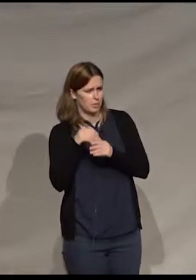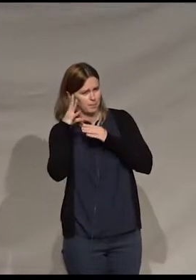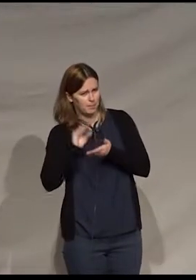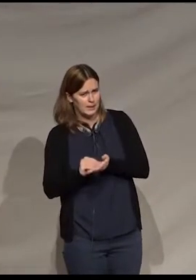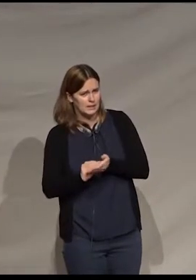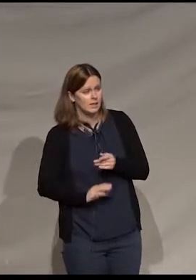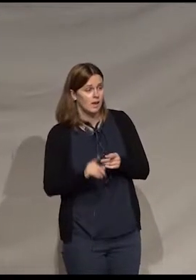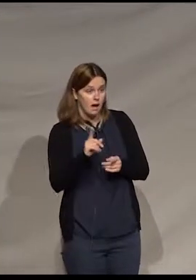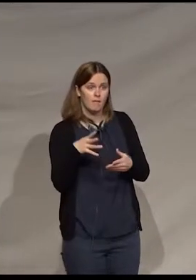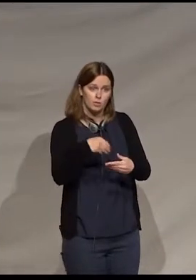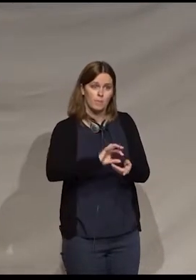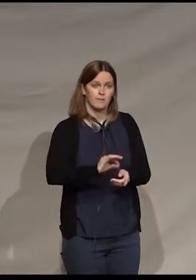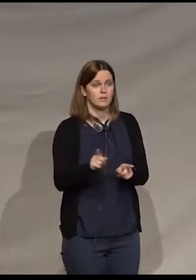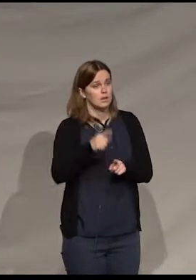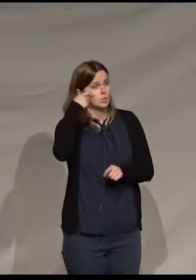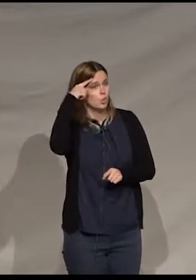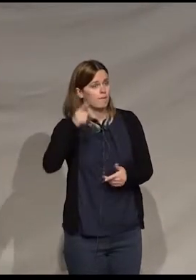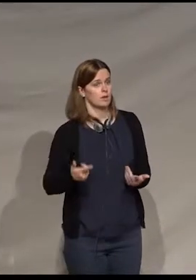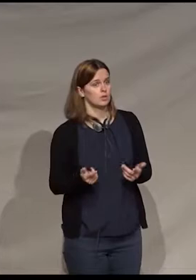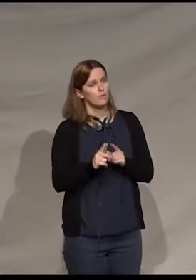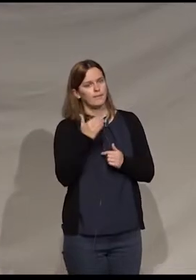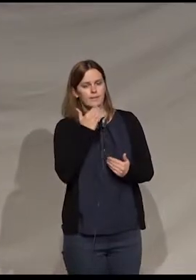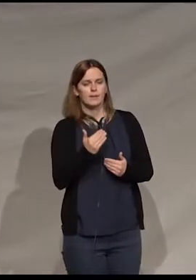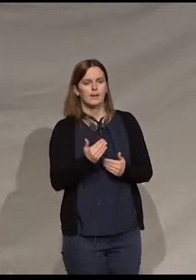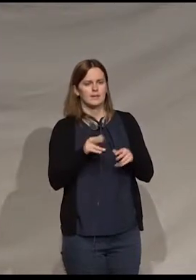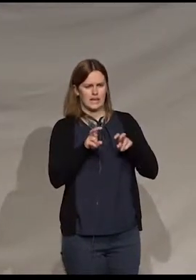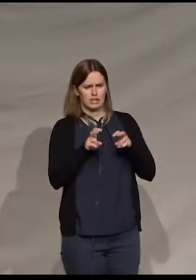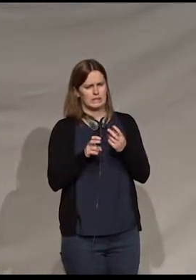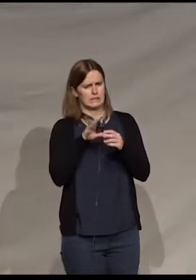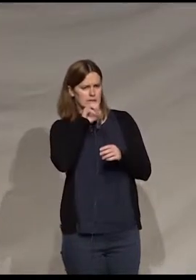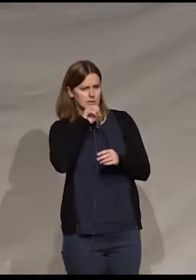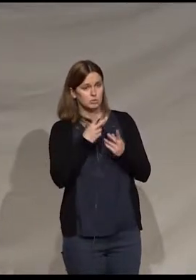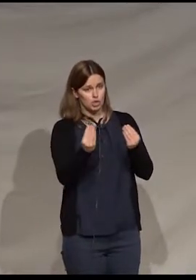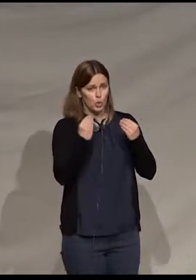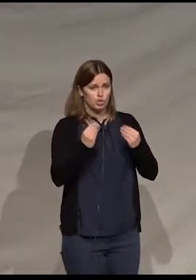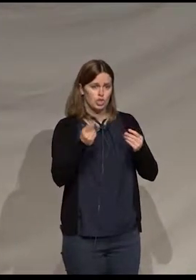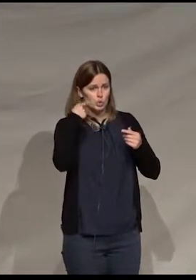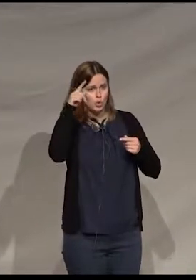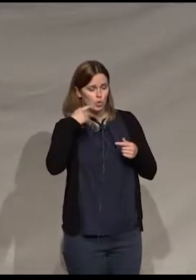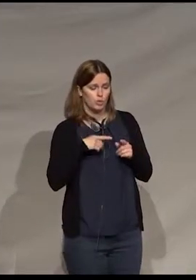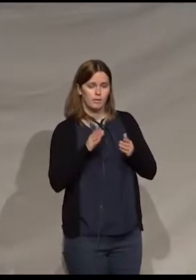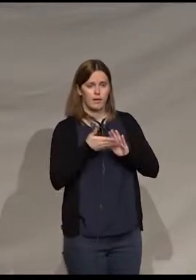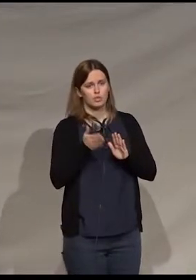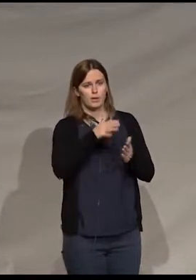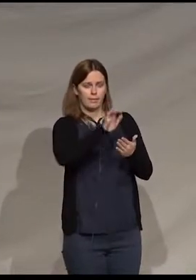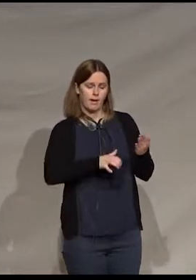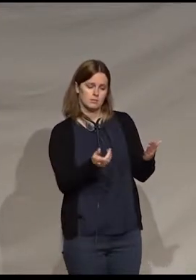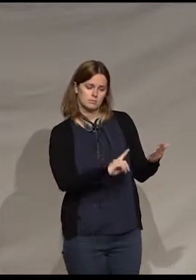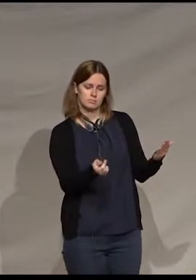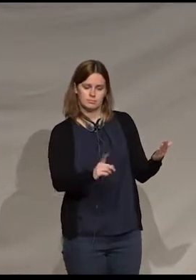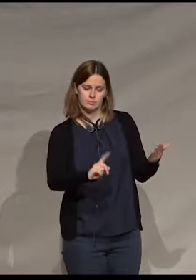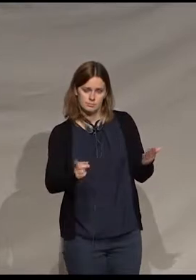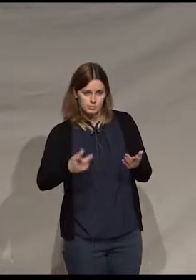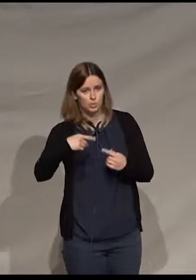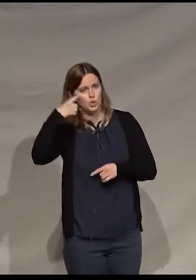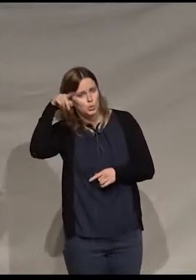zařízení studuje školu, studuje angličtinu, dovolá se do kantýny pro pivečko a to jsou přesně přece ty věci, které ten člověk